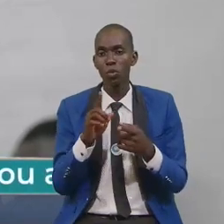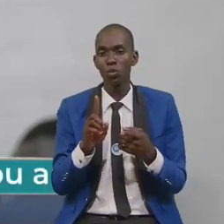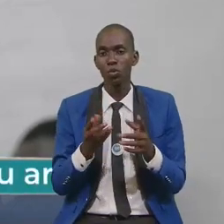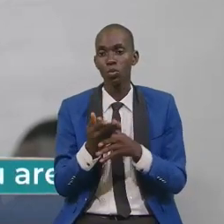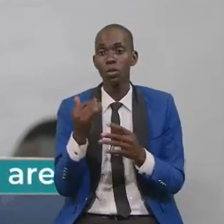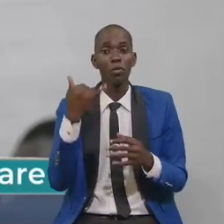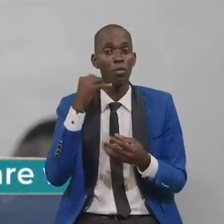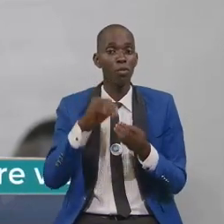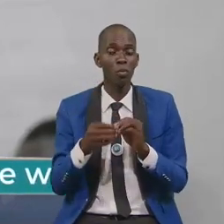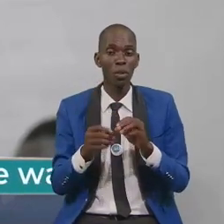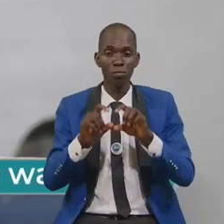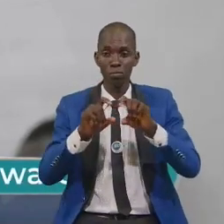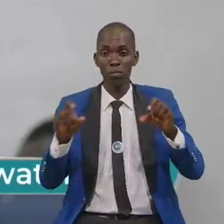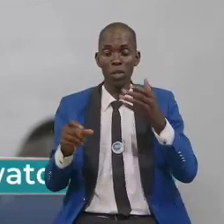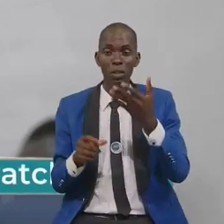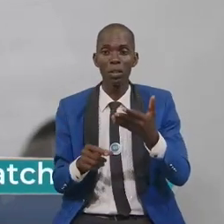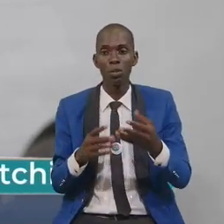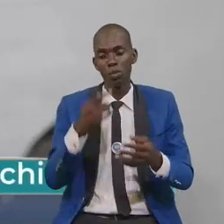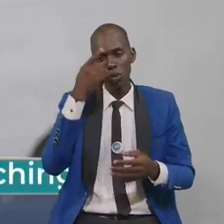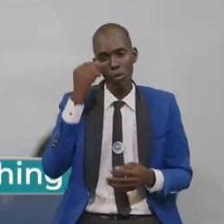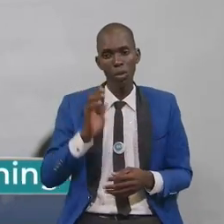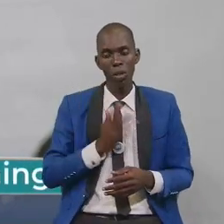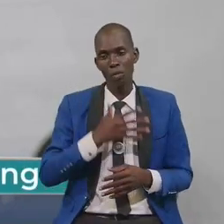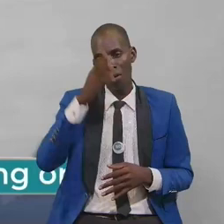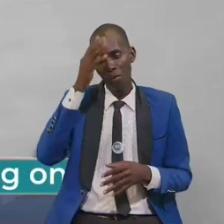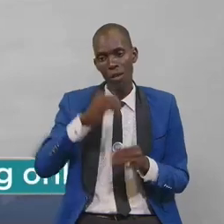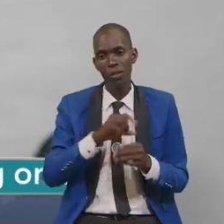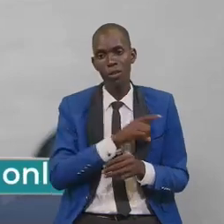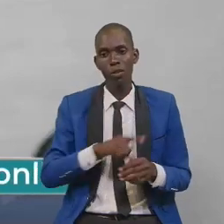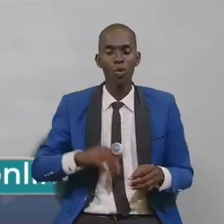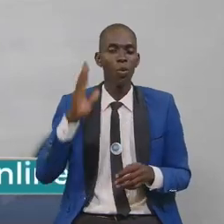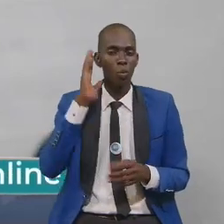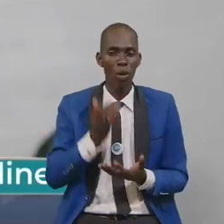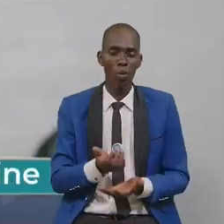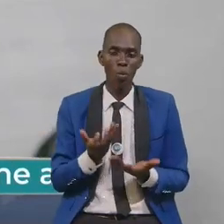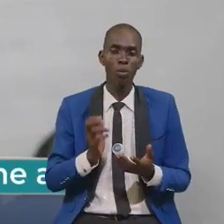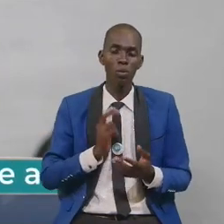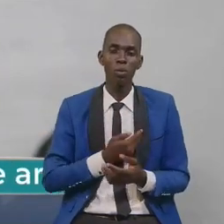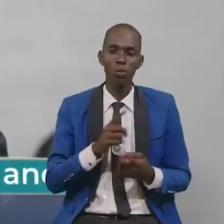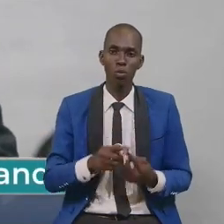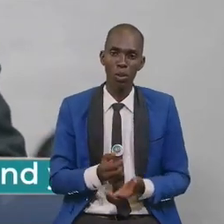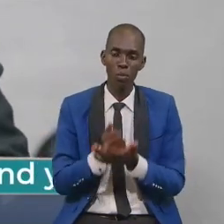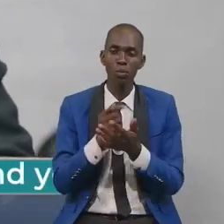pour que nos pasteurs puissent vous aider pour que vous puissiez réussir dans votre vie chrétienne